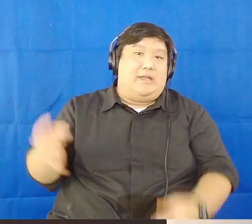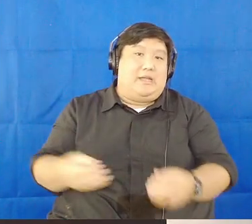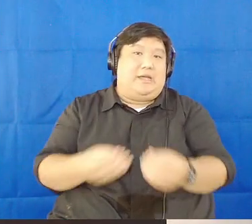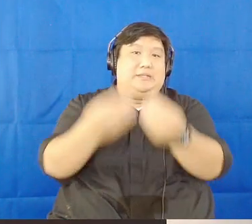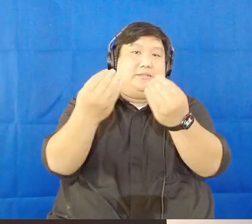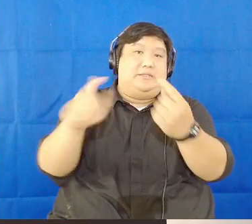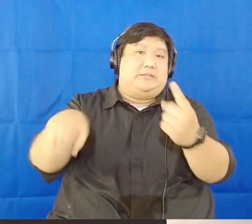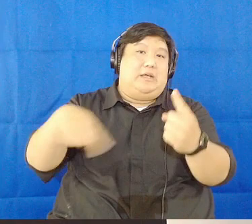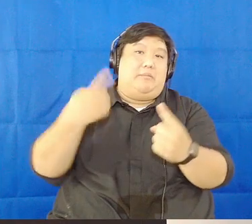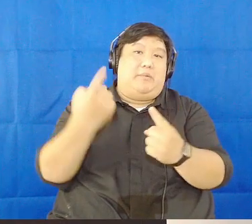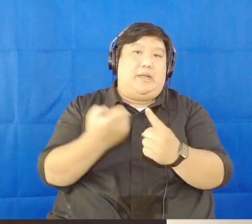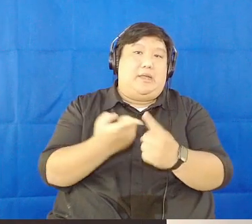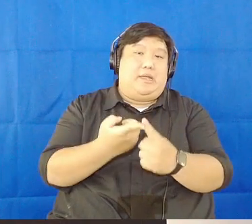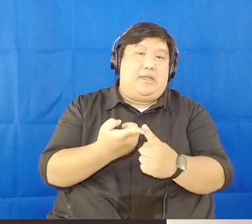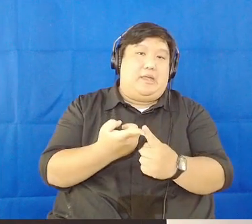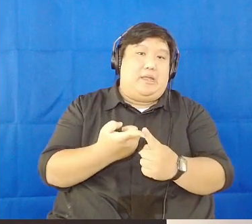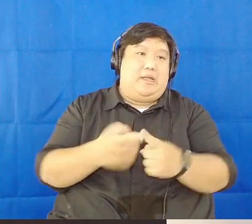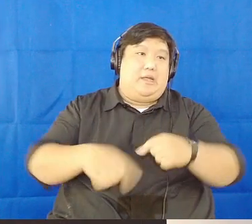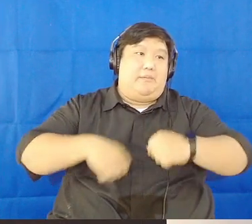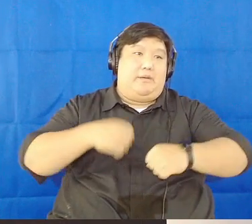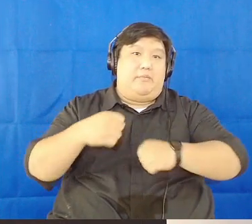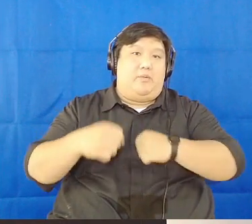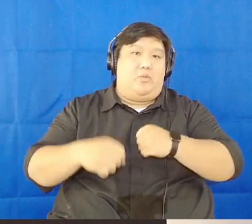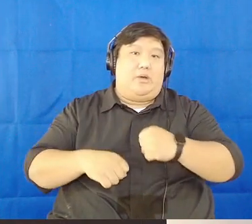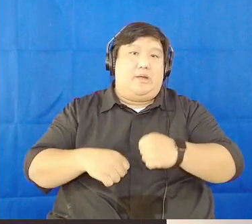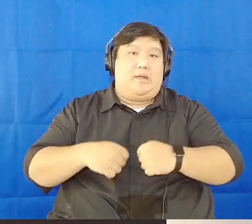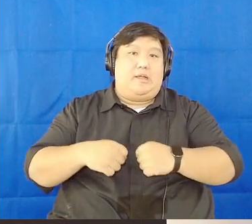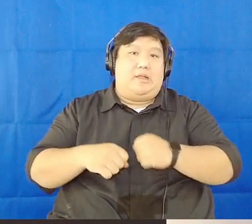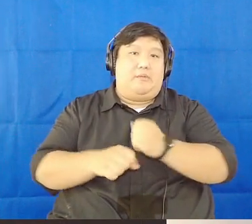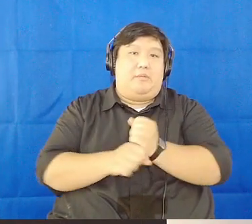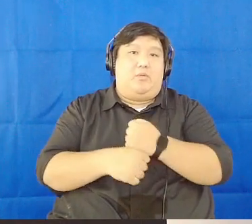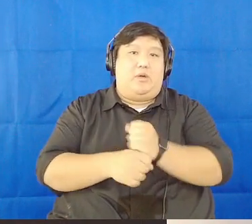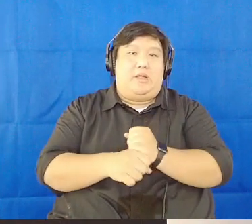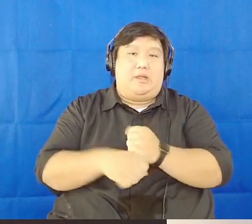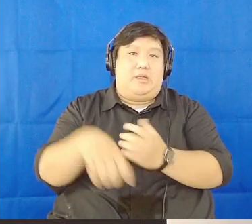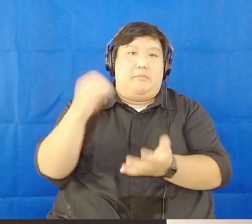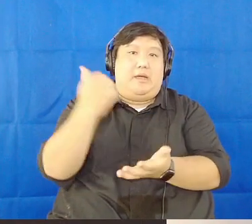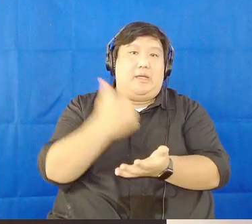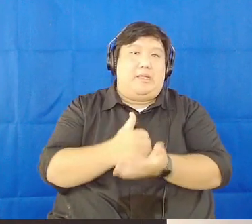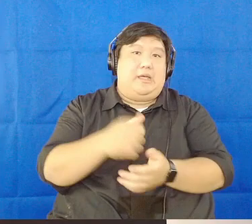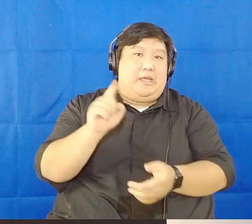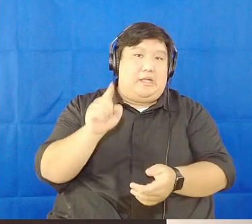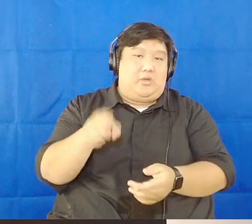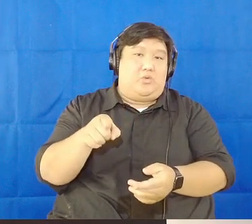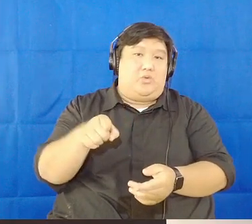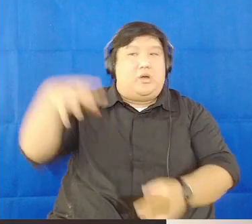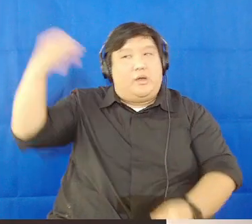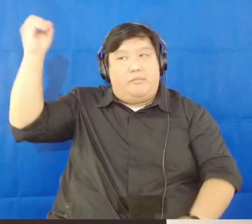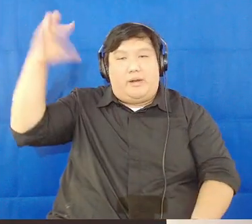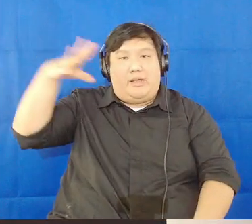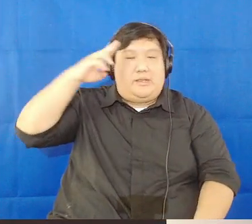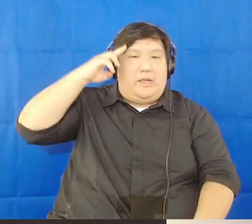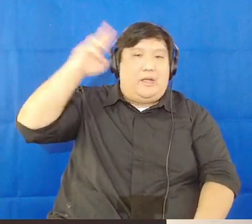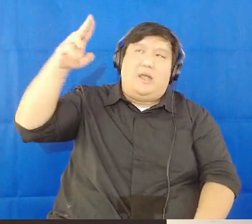pada taraf bahwa berbuat baik itu pun adalah anugerah. Bahwa melakukan sesuatu